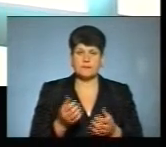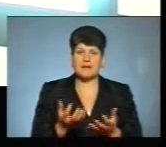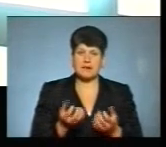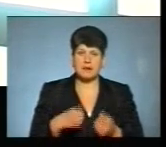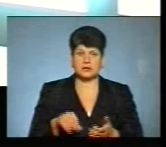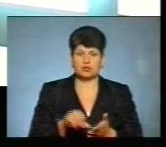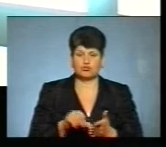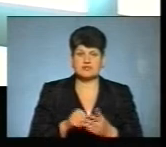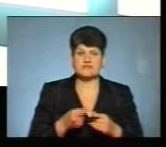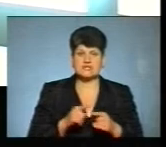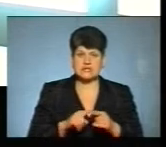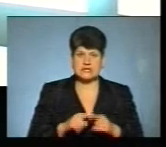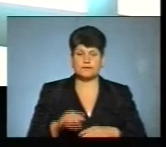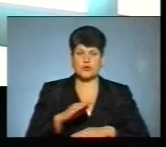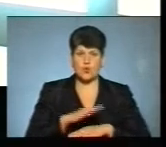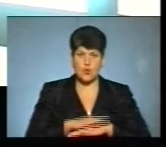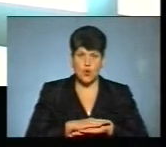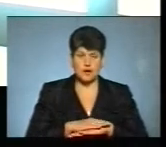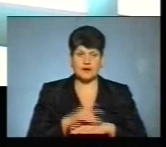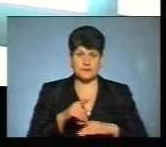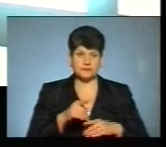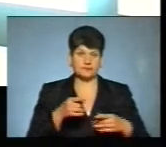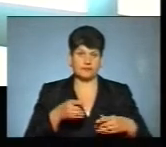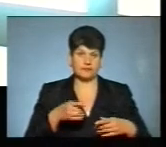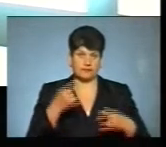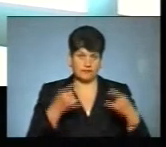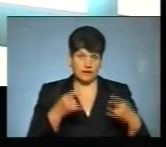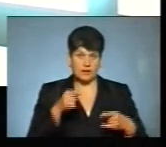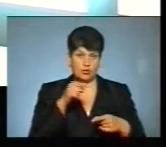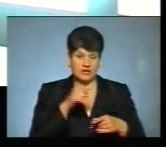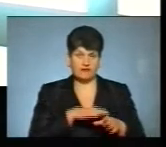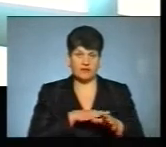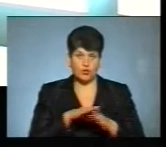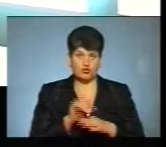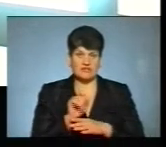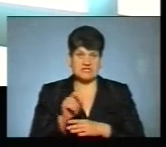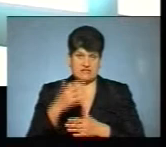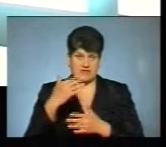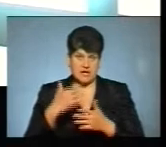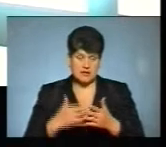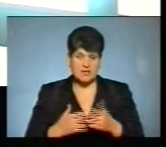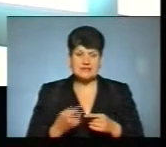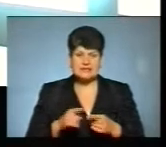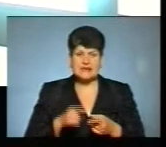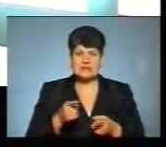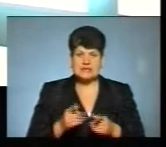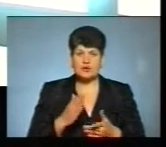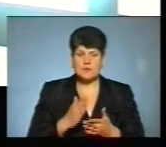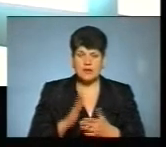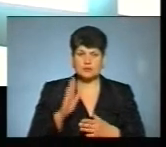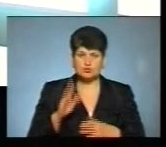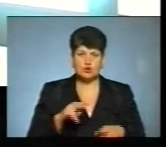приймати участь в таких уроках саме онлайн і по них виконувати якісь певні завдання. Це дійсно має бути